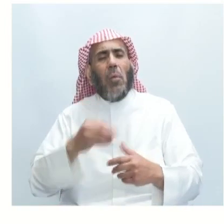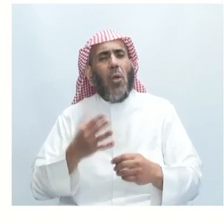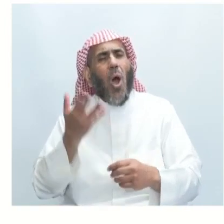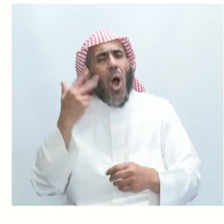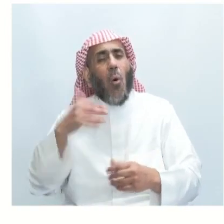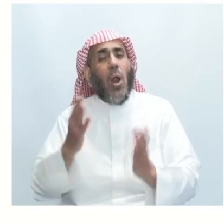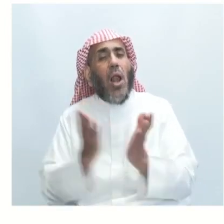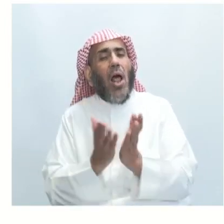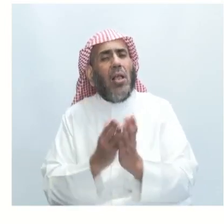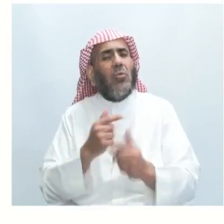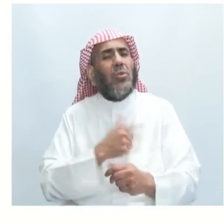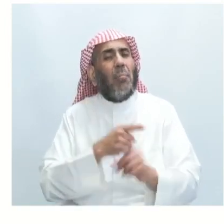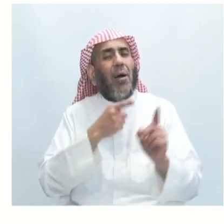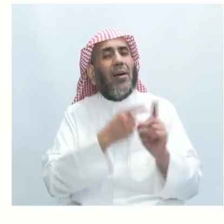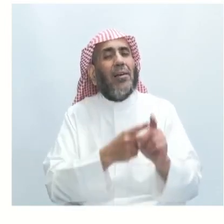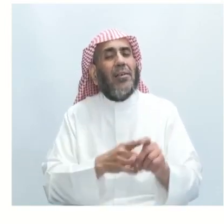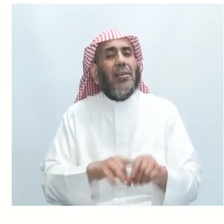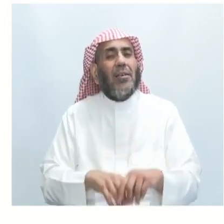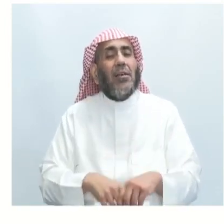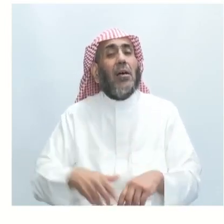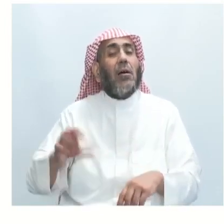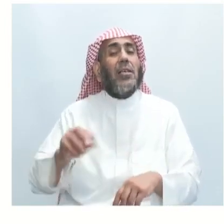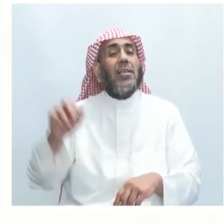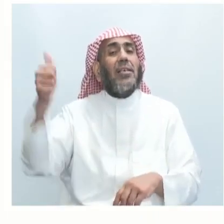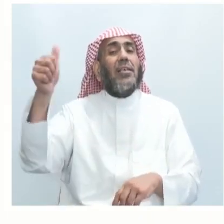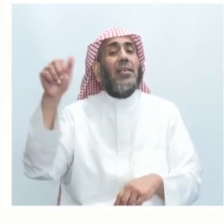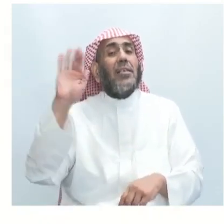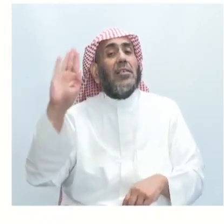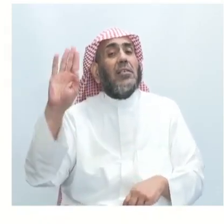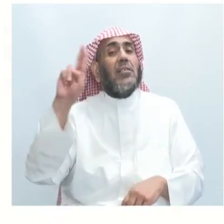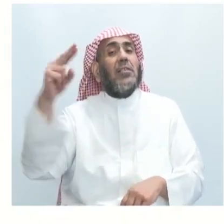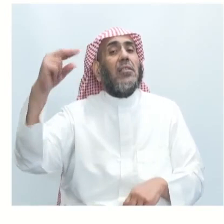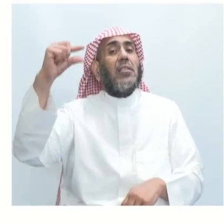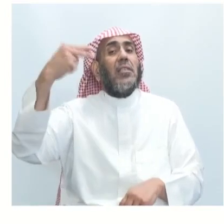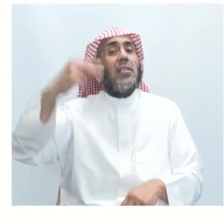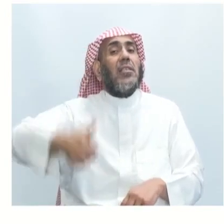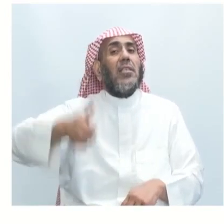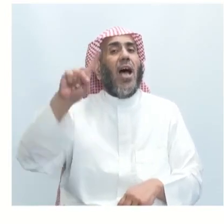هذا يدعى او ما يسمى باستدعاء التذكر